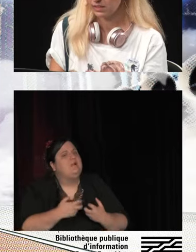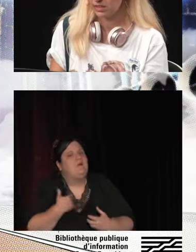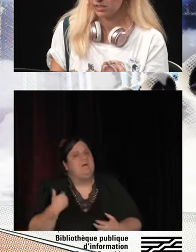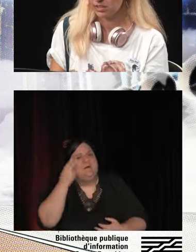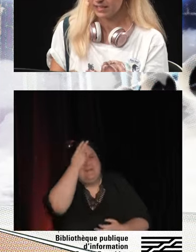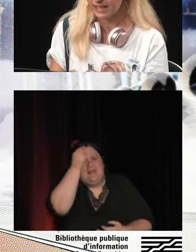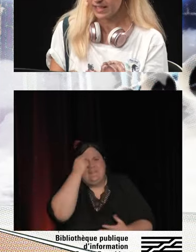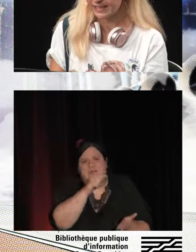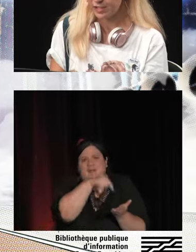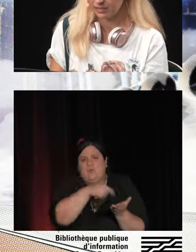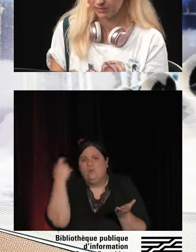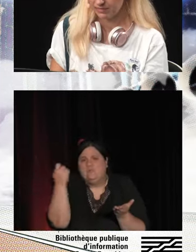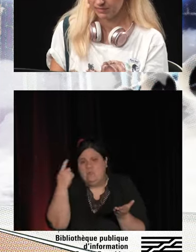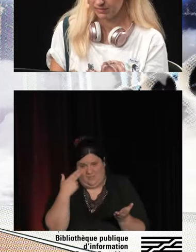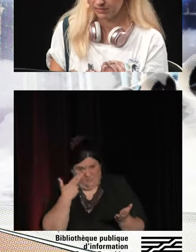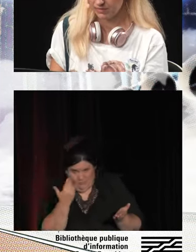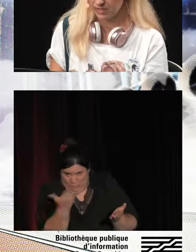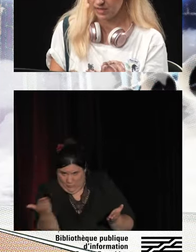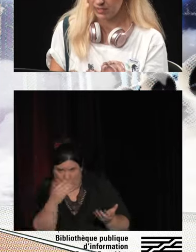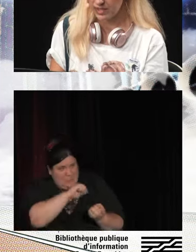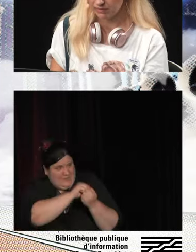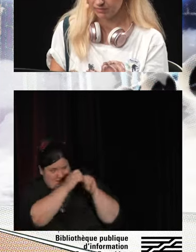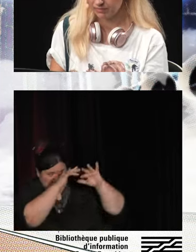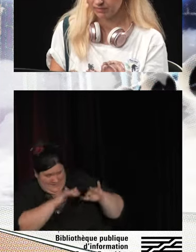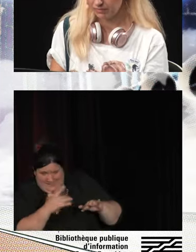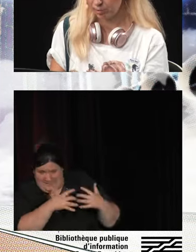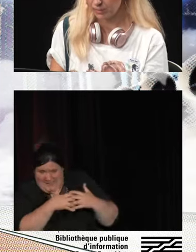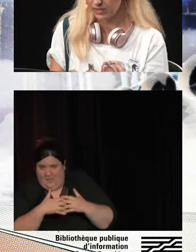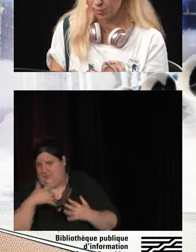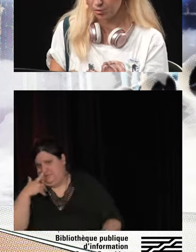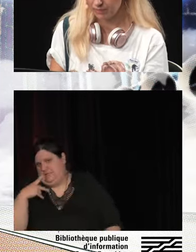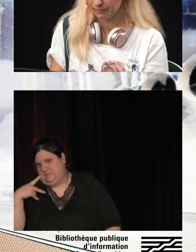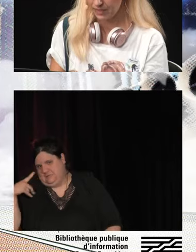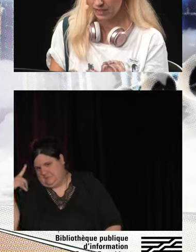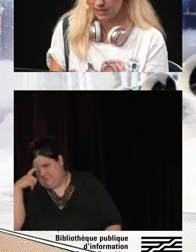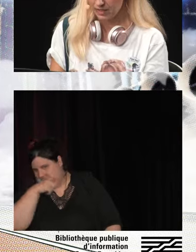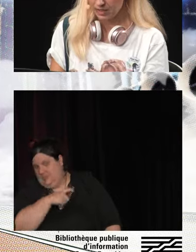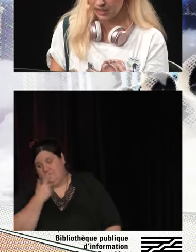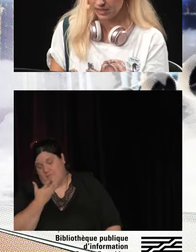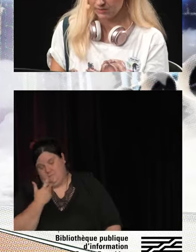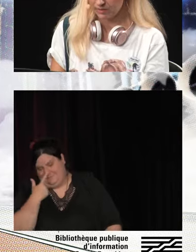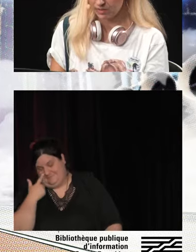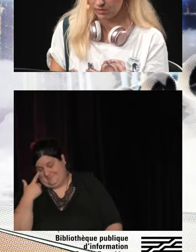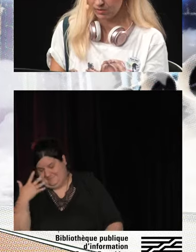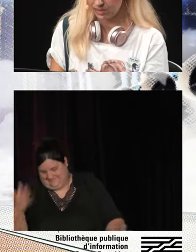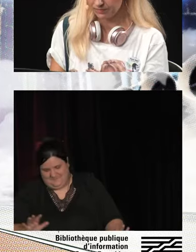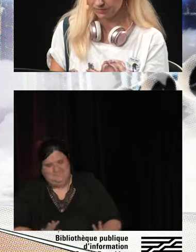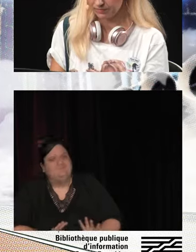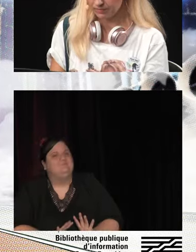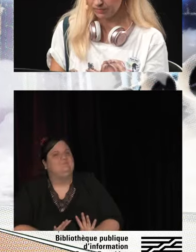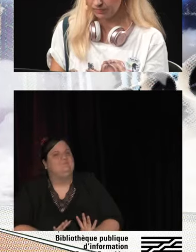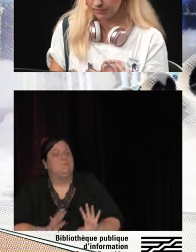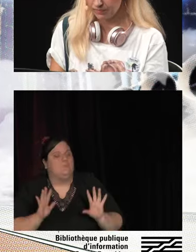l'heure. Dès qu'il y a de la neige, c'est difficile. Pour ne pas dire autre chose. Ok, on y va.